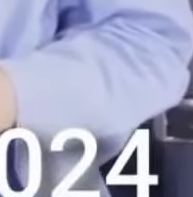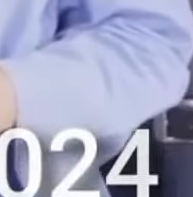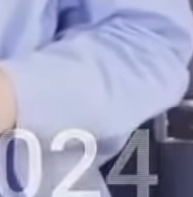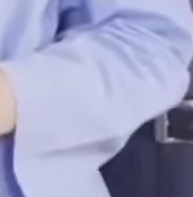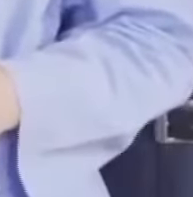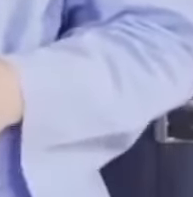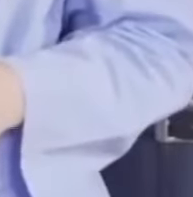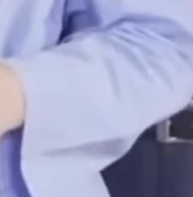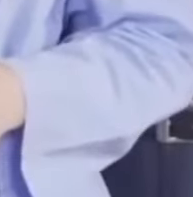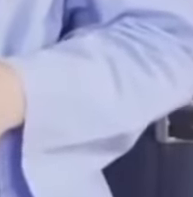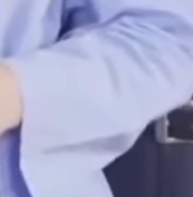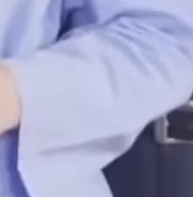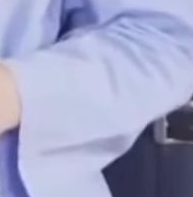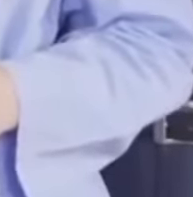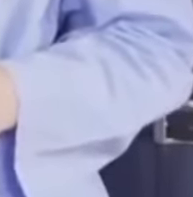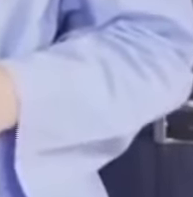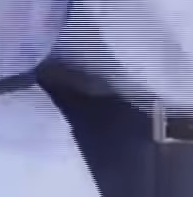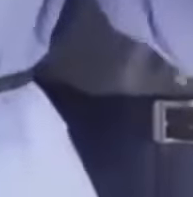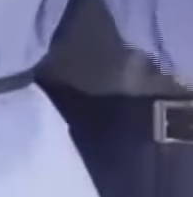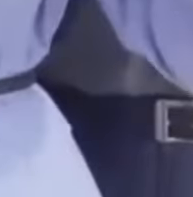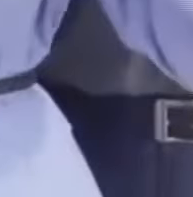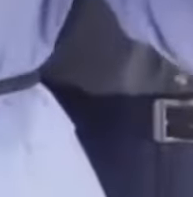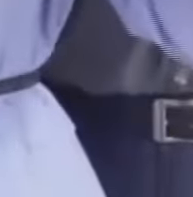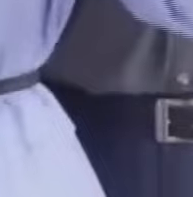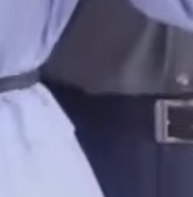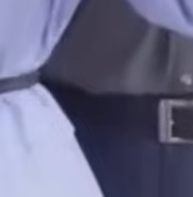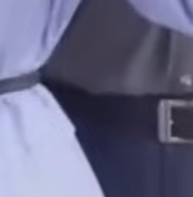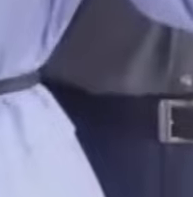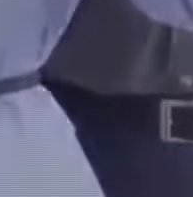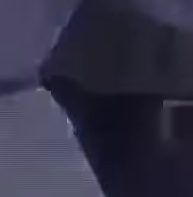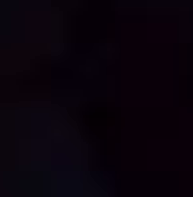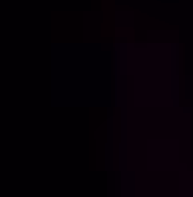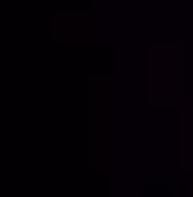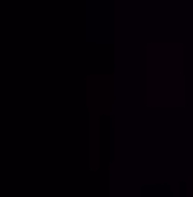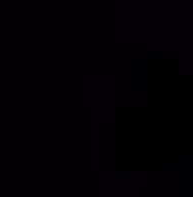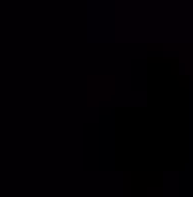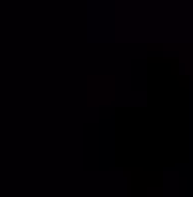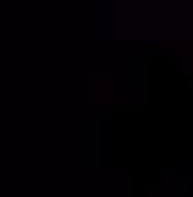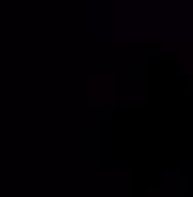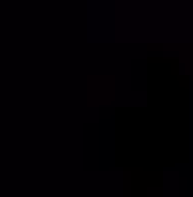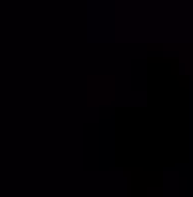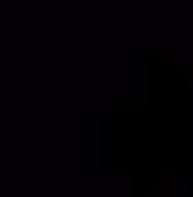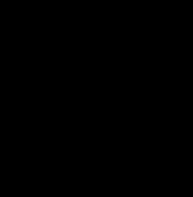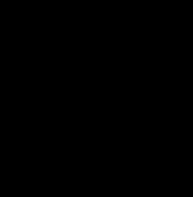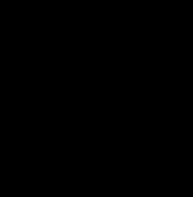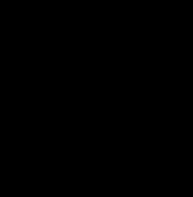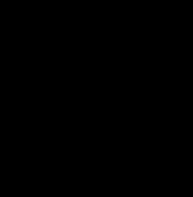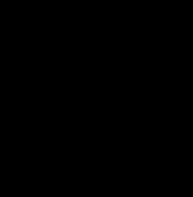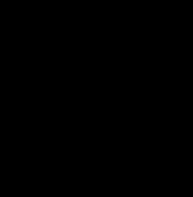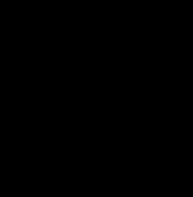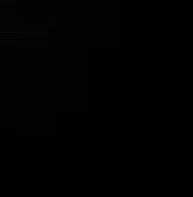semua bersuara untuk masa depan Jawa Barat yang lebih baik.